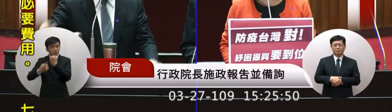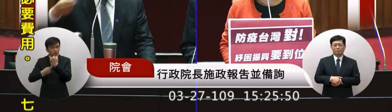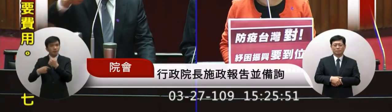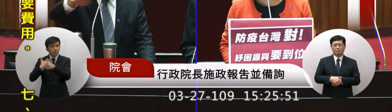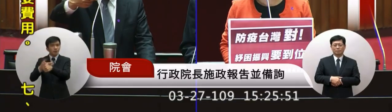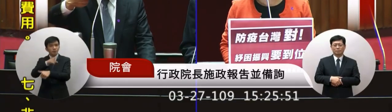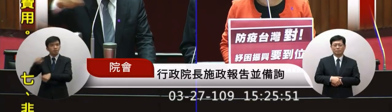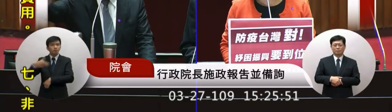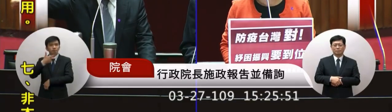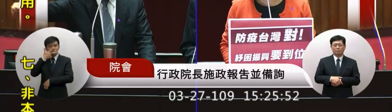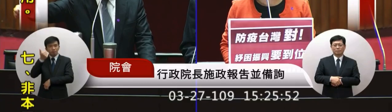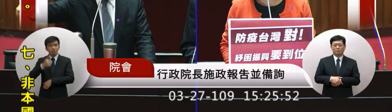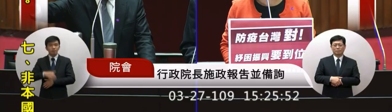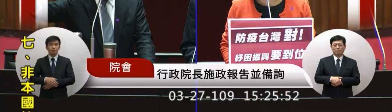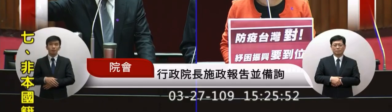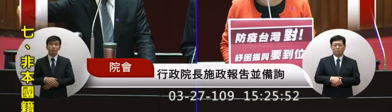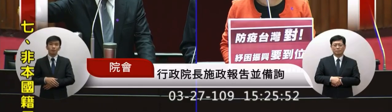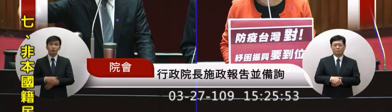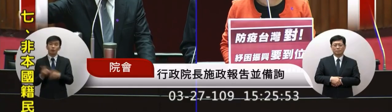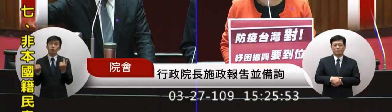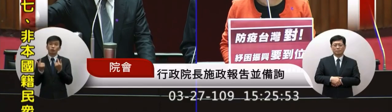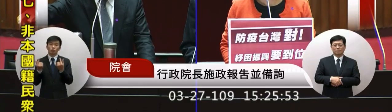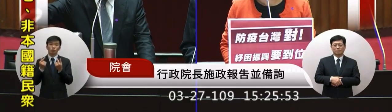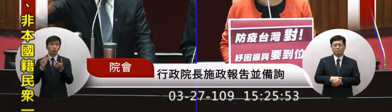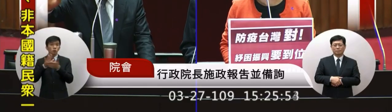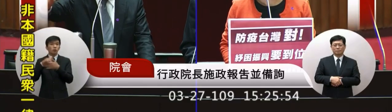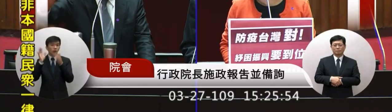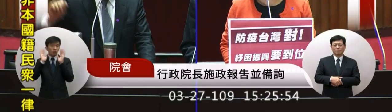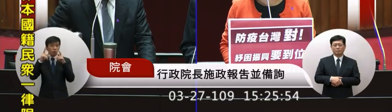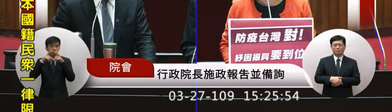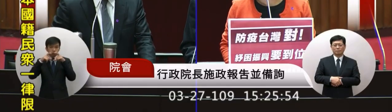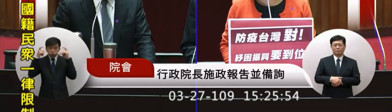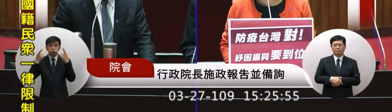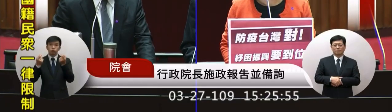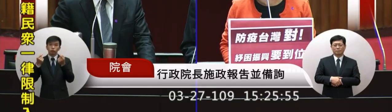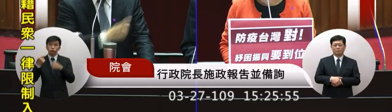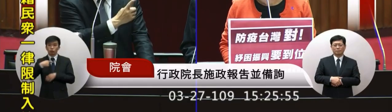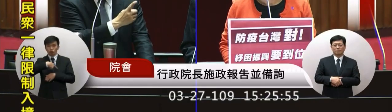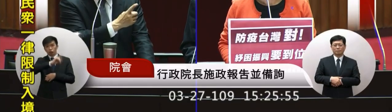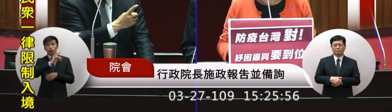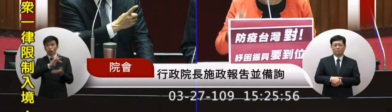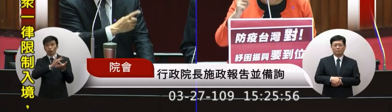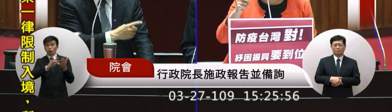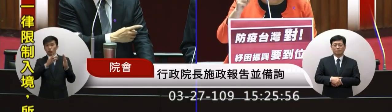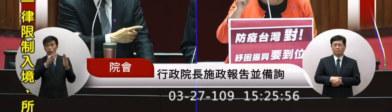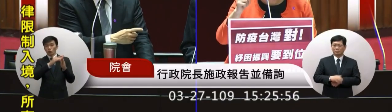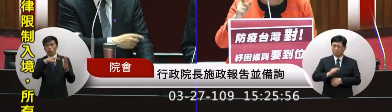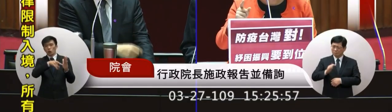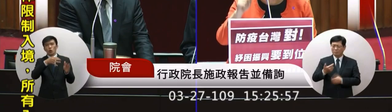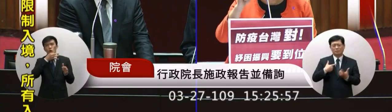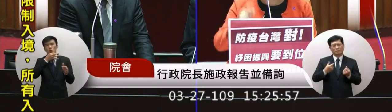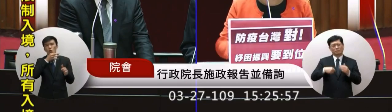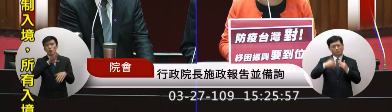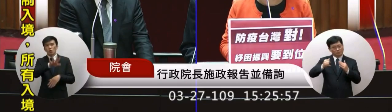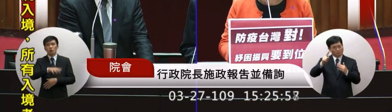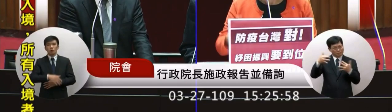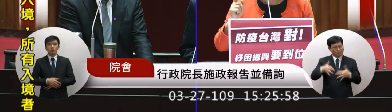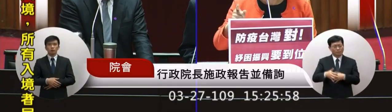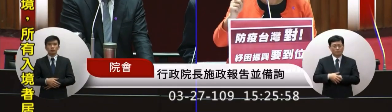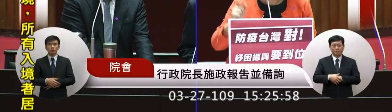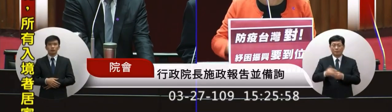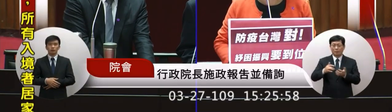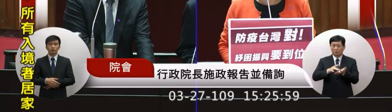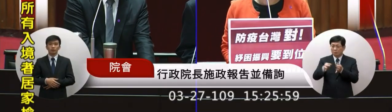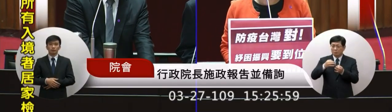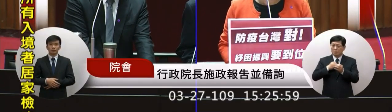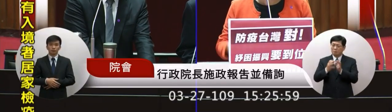便的哦，像阵买儿童的哦，其实药局拢买得到啊，佫有剩的。 但是一定有一个问题啊，药